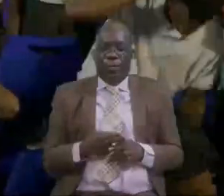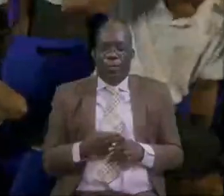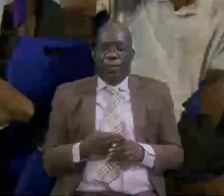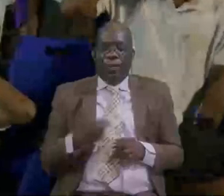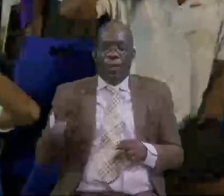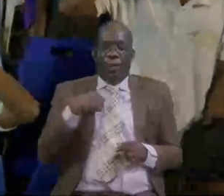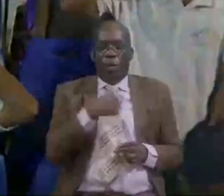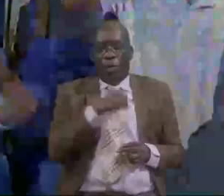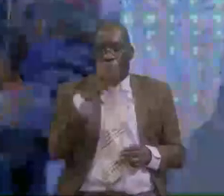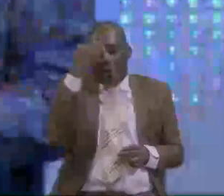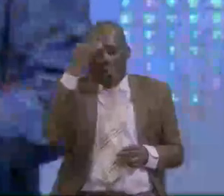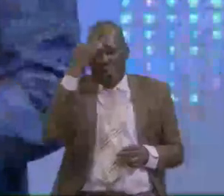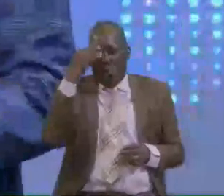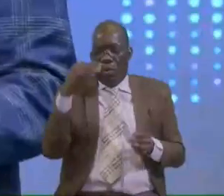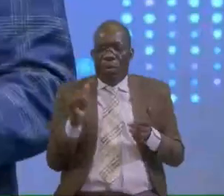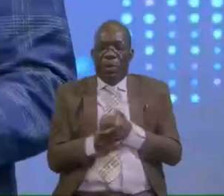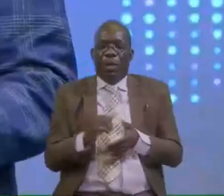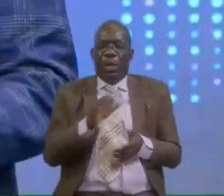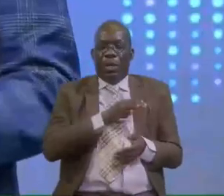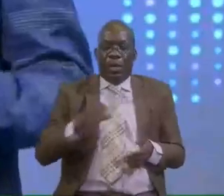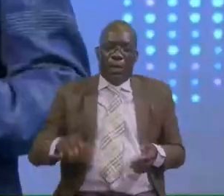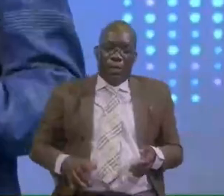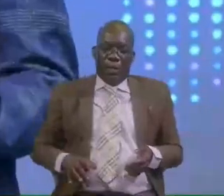nous savons que Christ